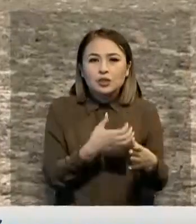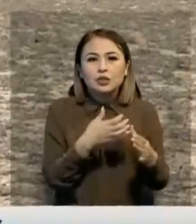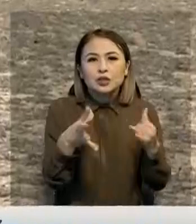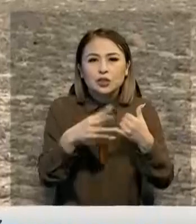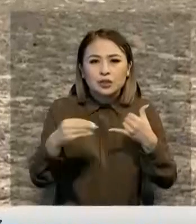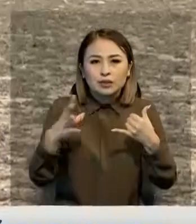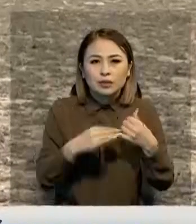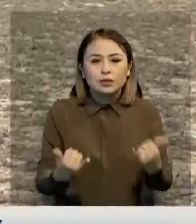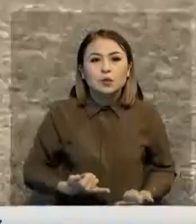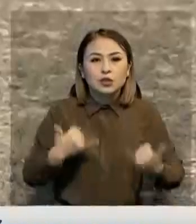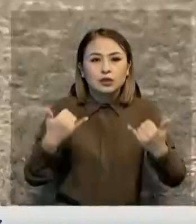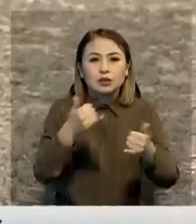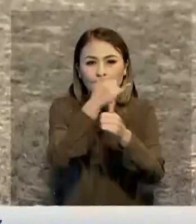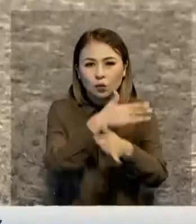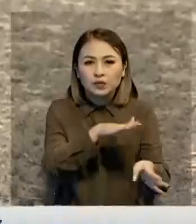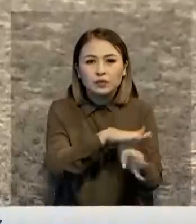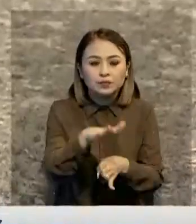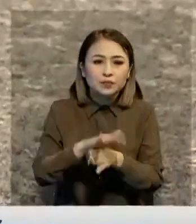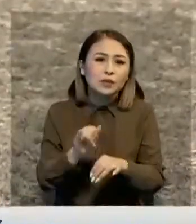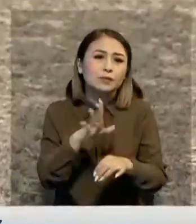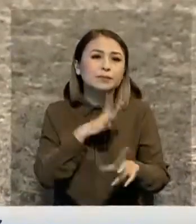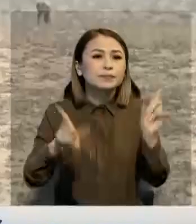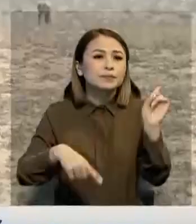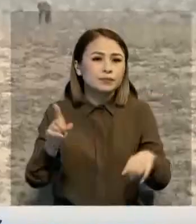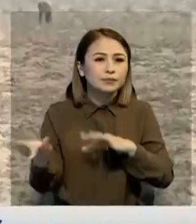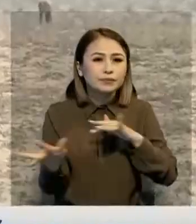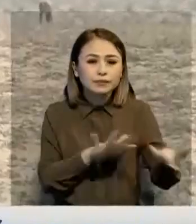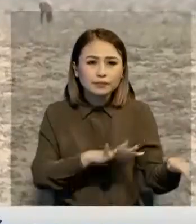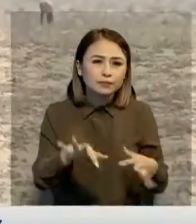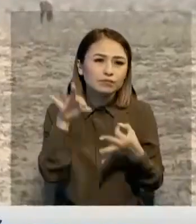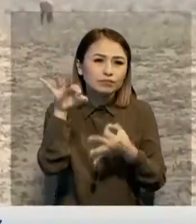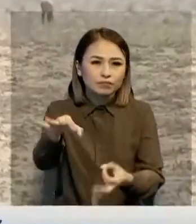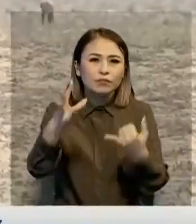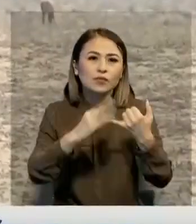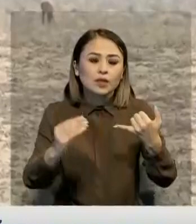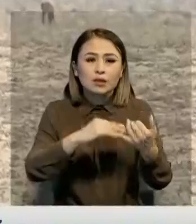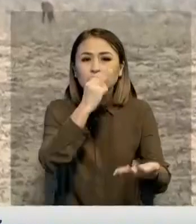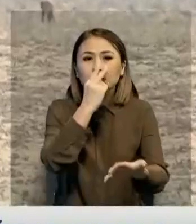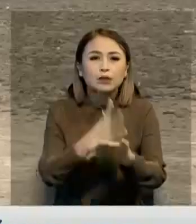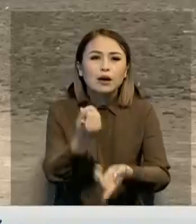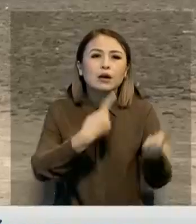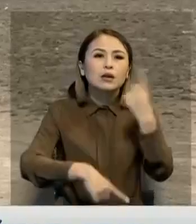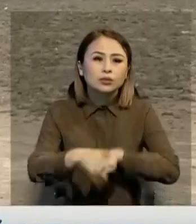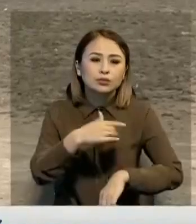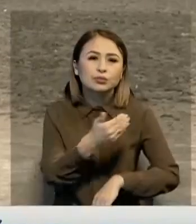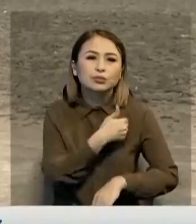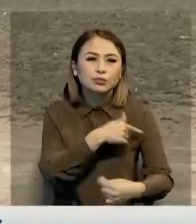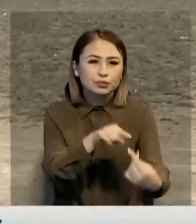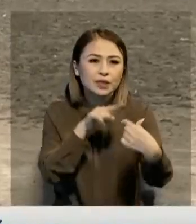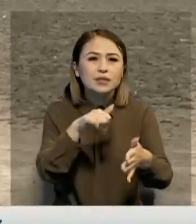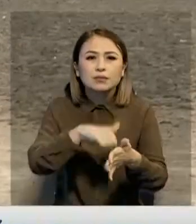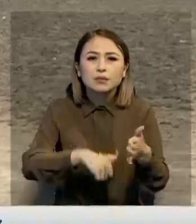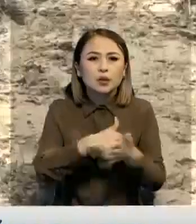астам жердің кәдеге аспай жатқаны белгілі болған. Ал кейбір шаруа жердің бос жатқанына қарамастан кері қайтаруға қарсылық та